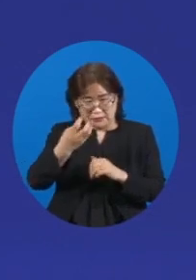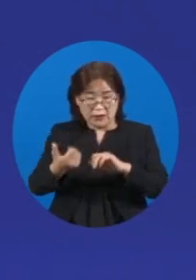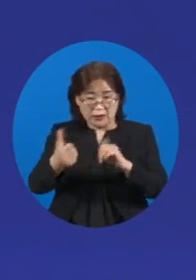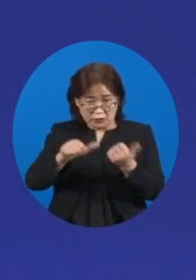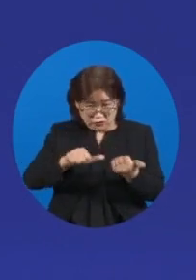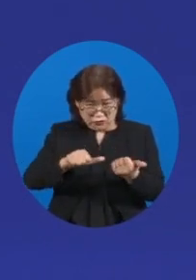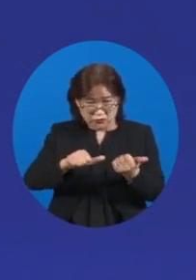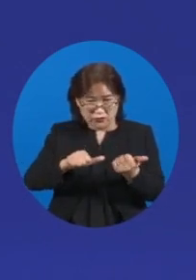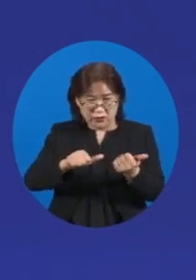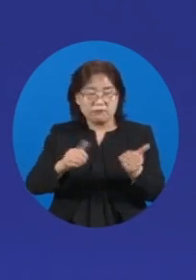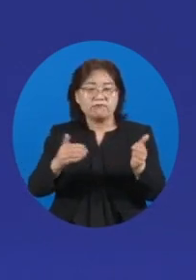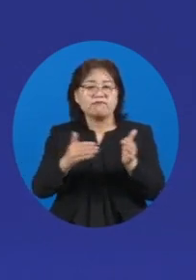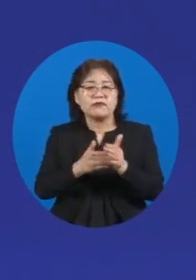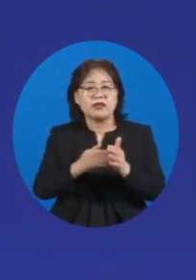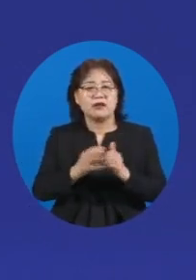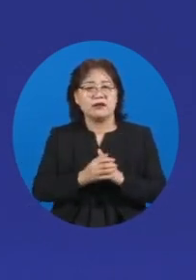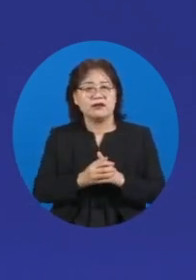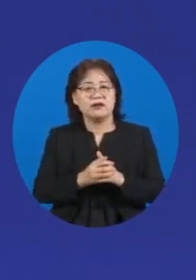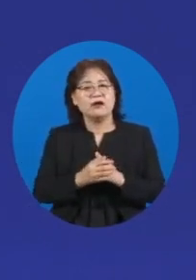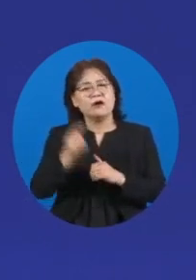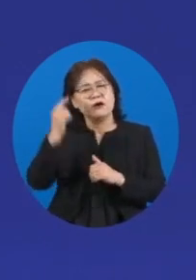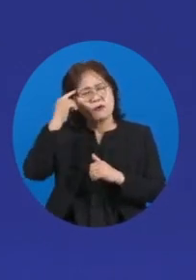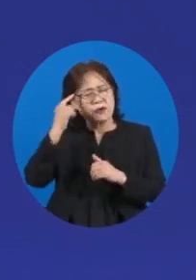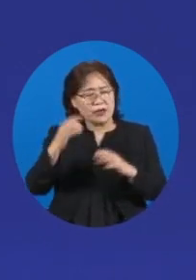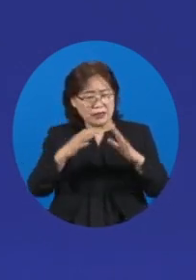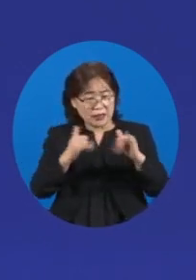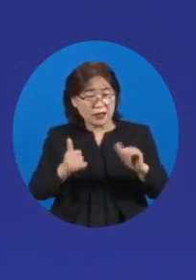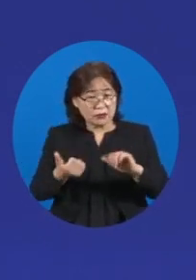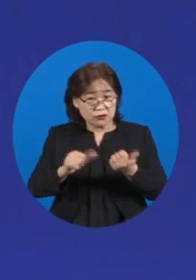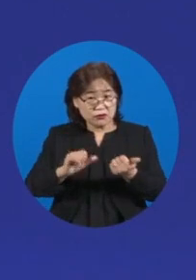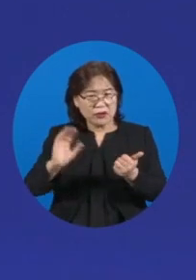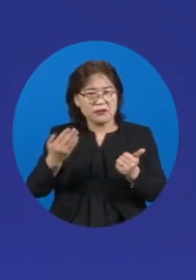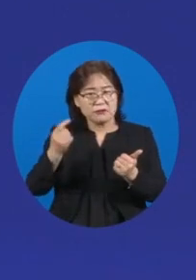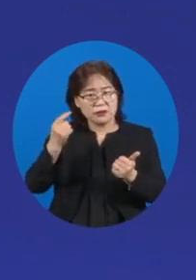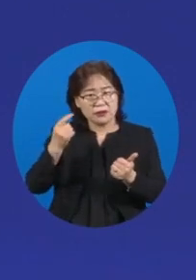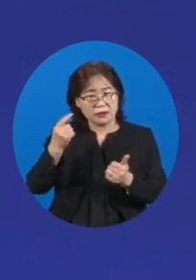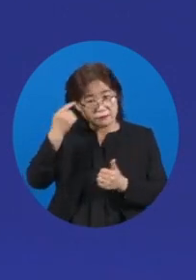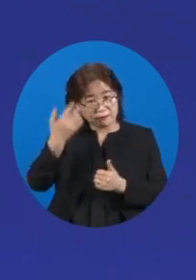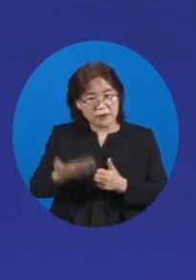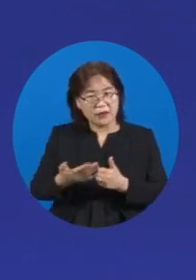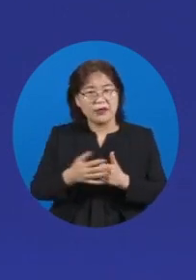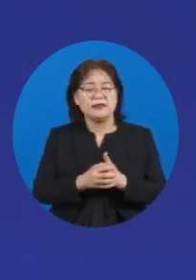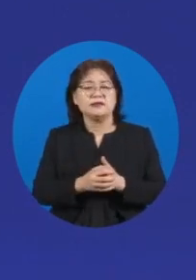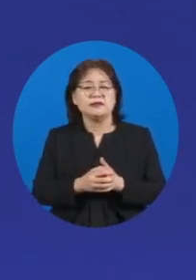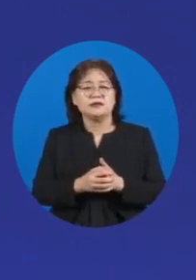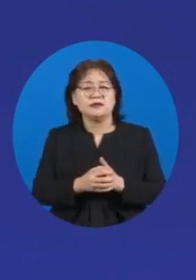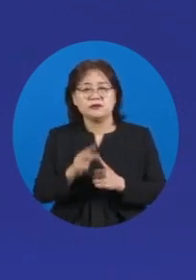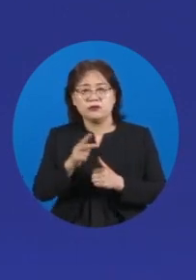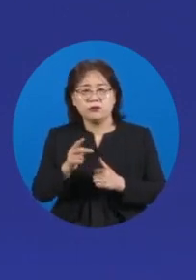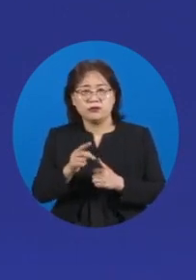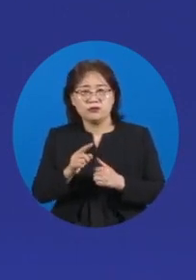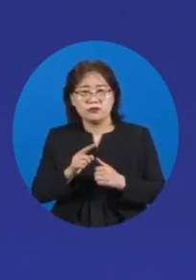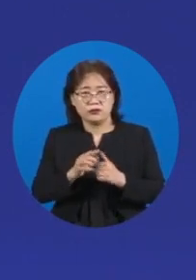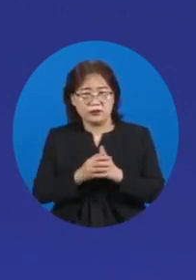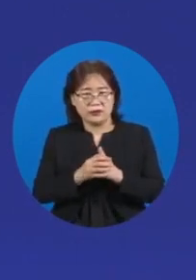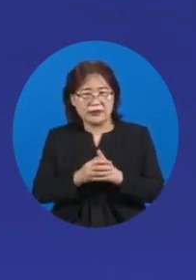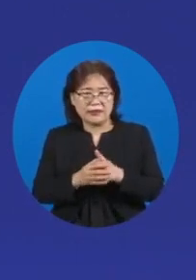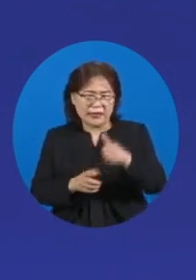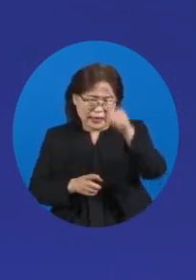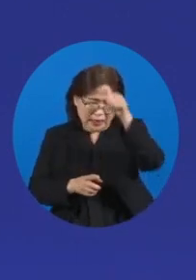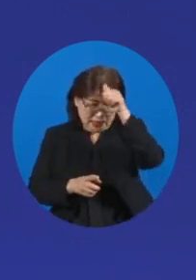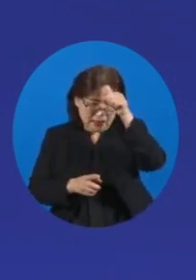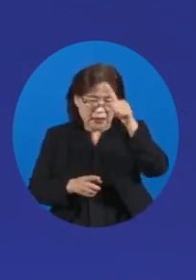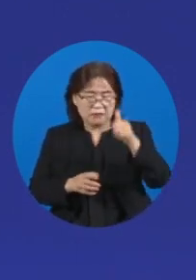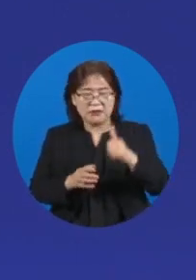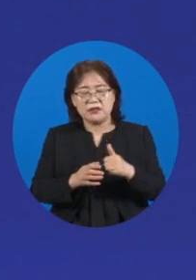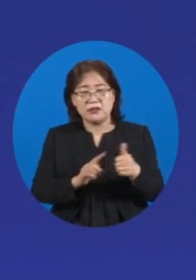왜 우리 인간 세계에 죽음이 왔어요 그것은 언약의 당사자인 아담